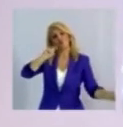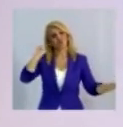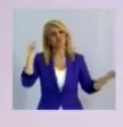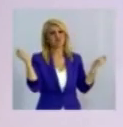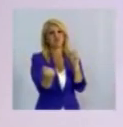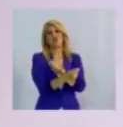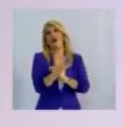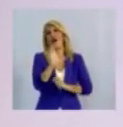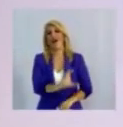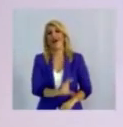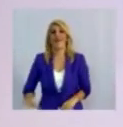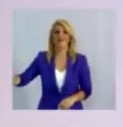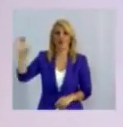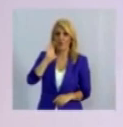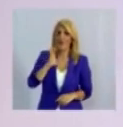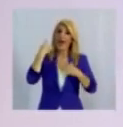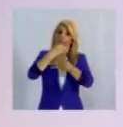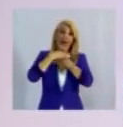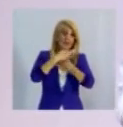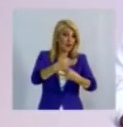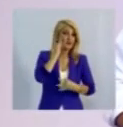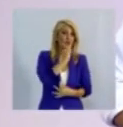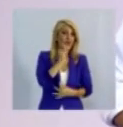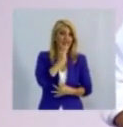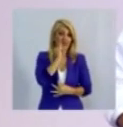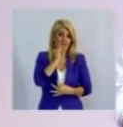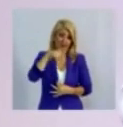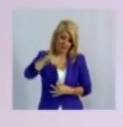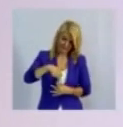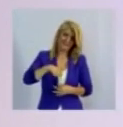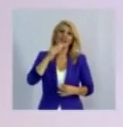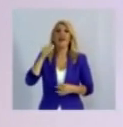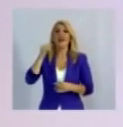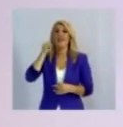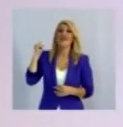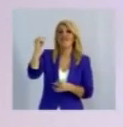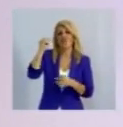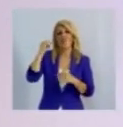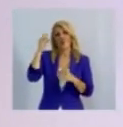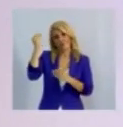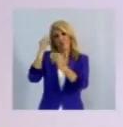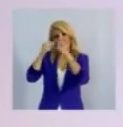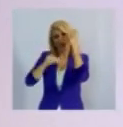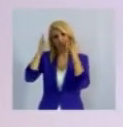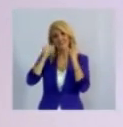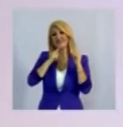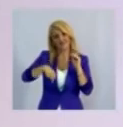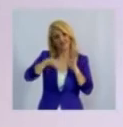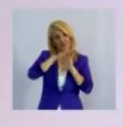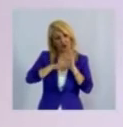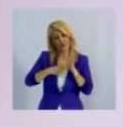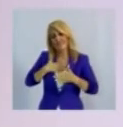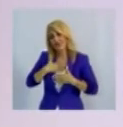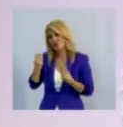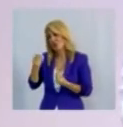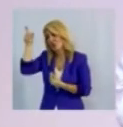Εκ μέρους του Ιδρύματος Νεολαίας και Αδιαβίβου Μάθησης, ευχαριστώ θερμά τον Πρωθυπουργό Κυριάκο Μητσοτάκη και την Υπουργό Παιδείας και Θρησκευμάτων Νίκη